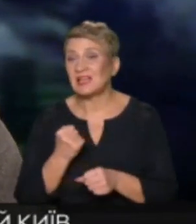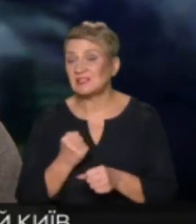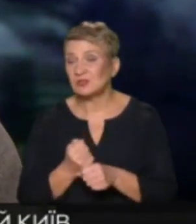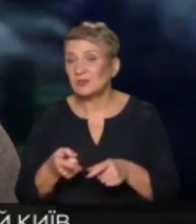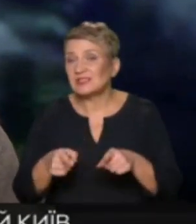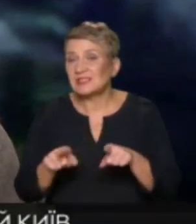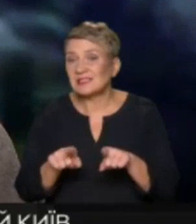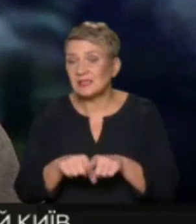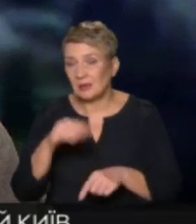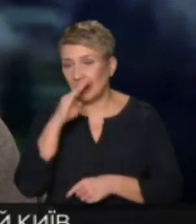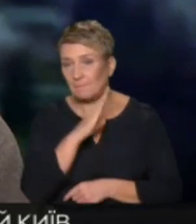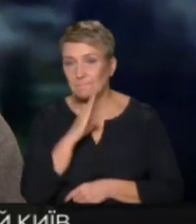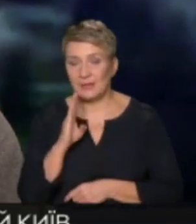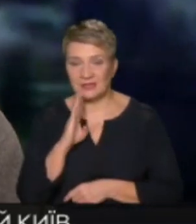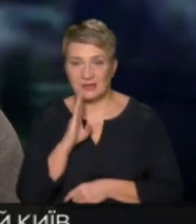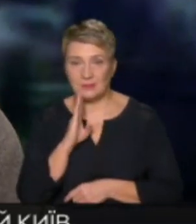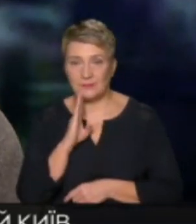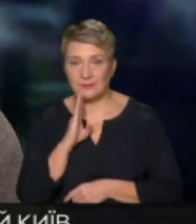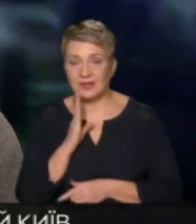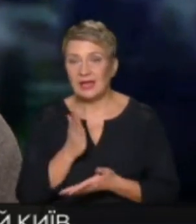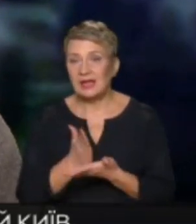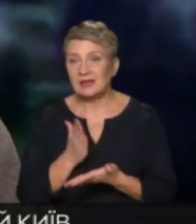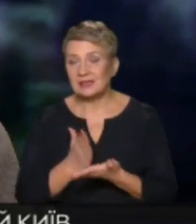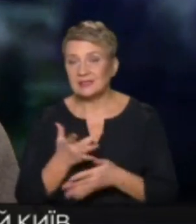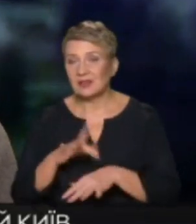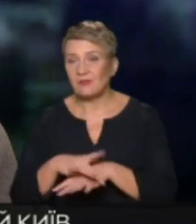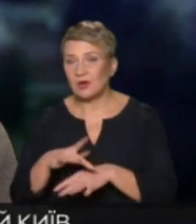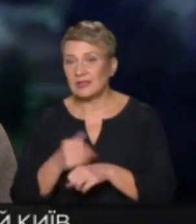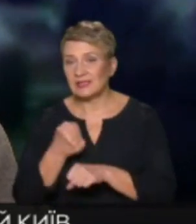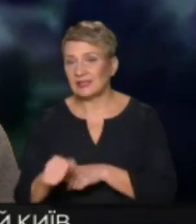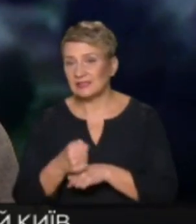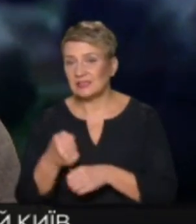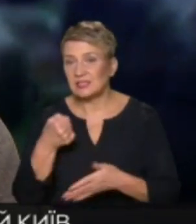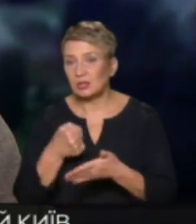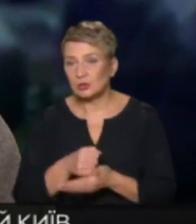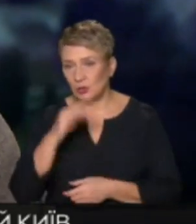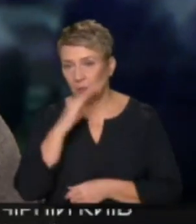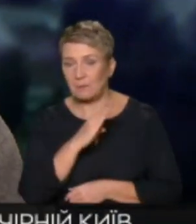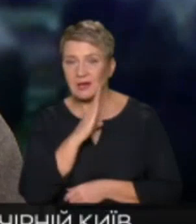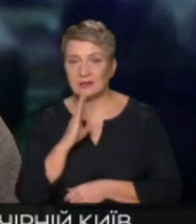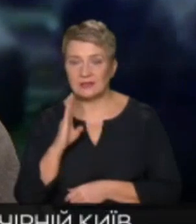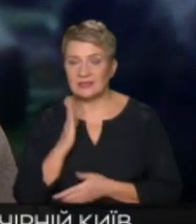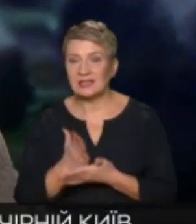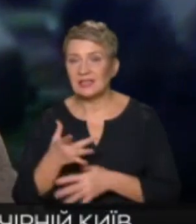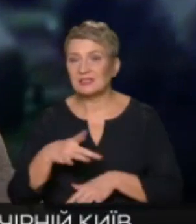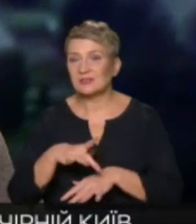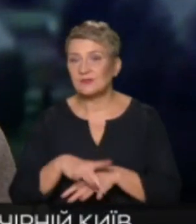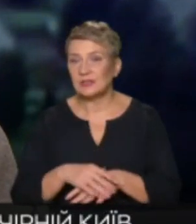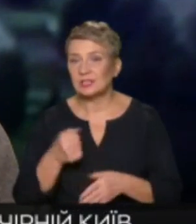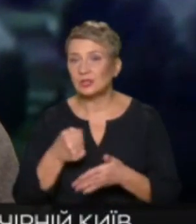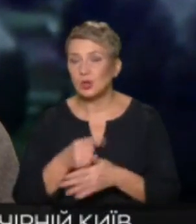такими батьками, бо це є у нас вже факти насильства щодо батьків, і є факти щодо